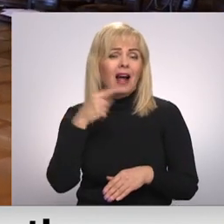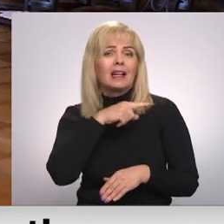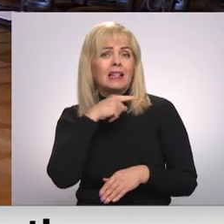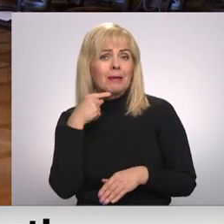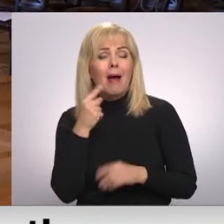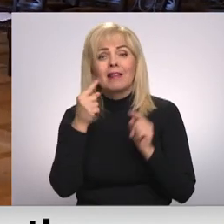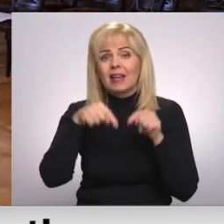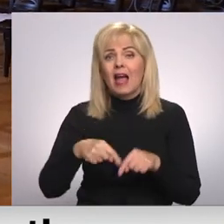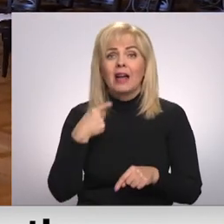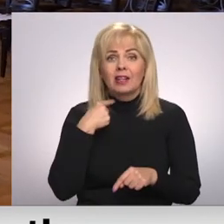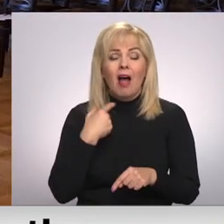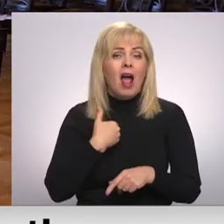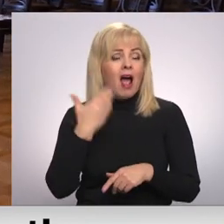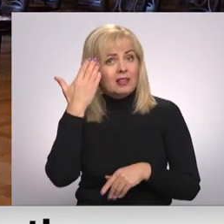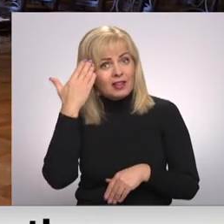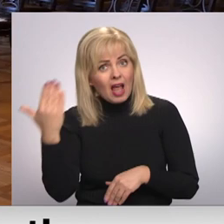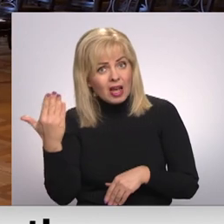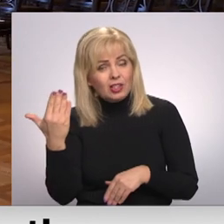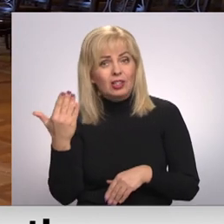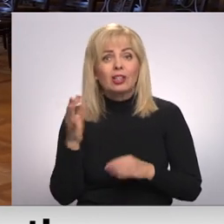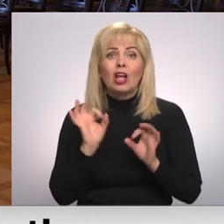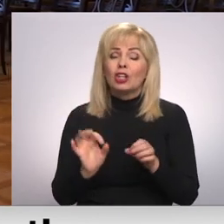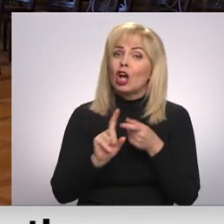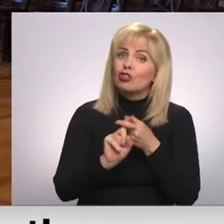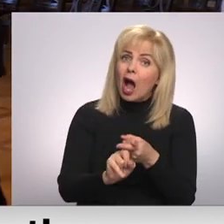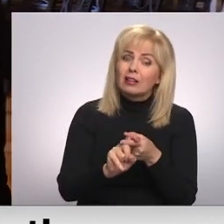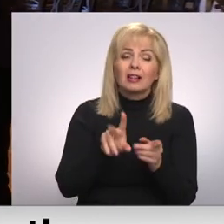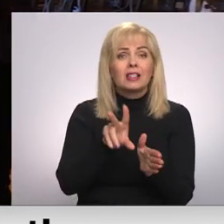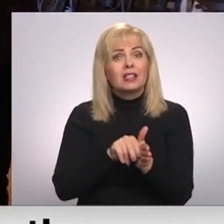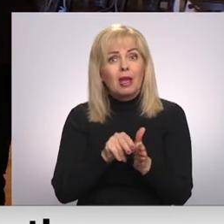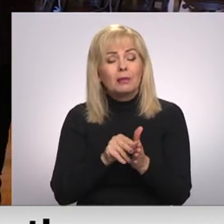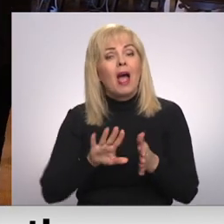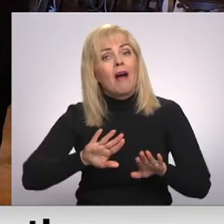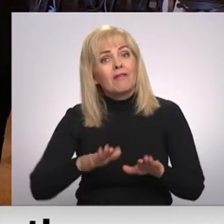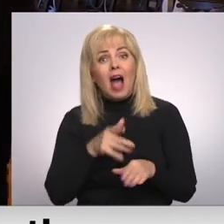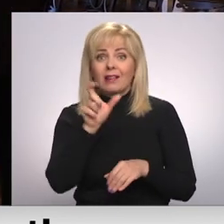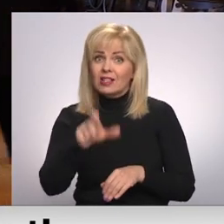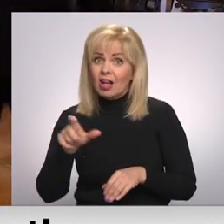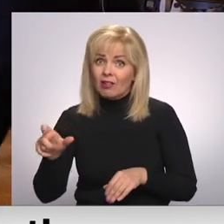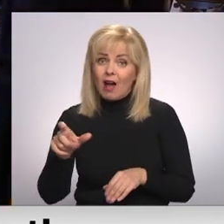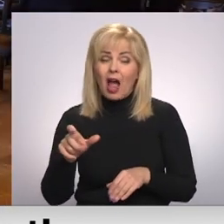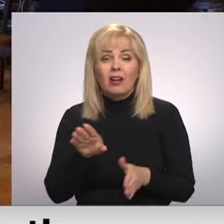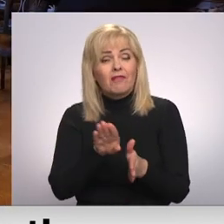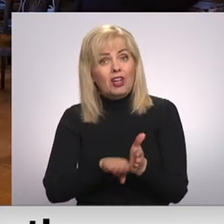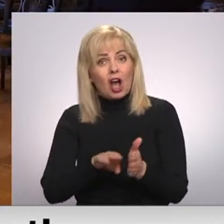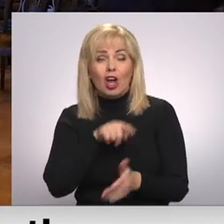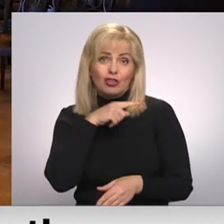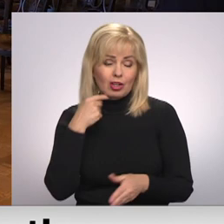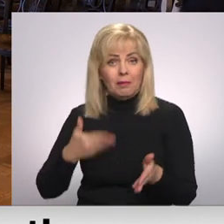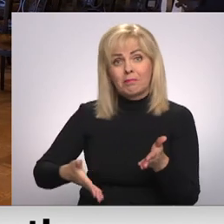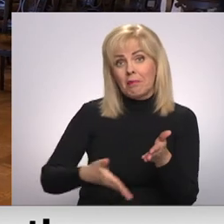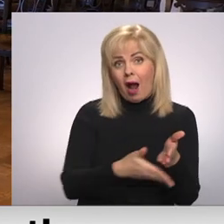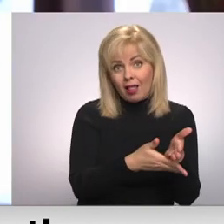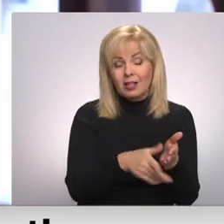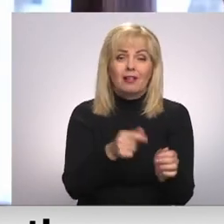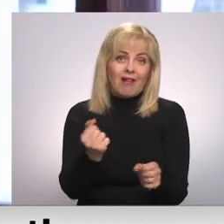tikai Rīgā. Bet es pat nezinu, vai no svara ir tieši šī stipendija, vai vispār cilvēkiem vienkārši gribas arī palīdzēt